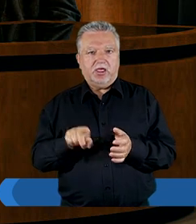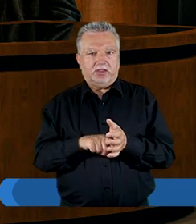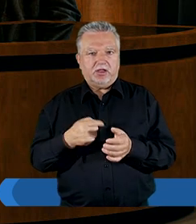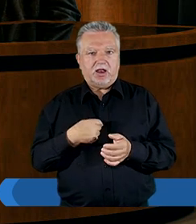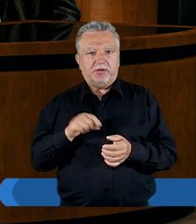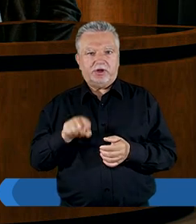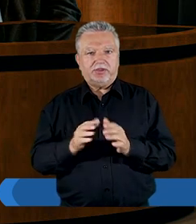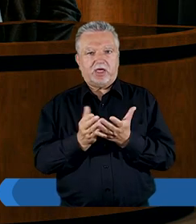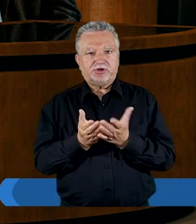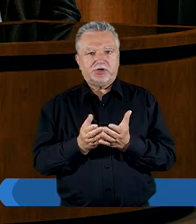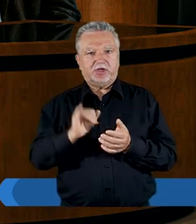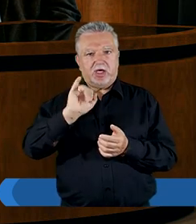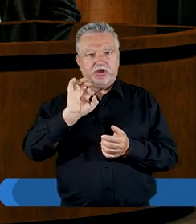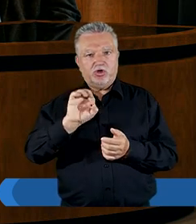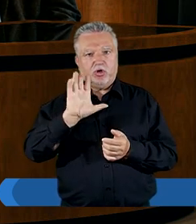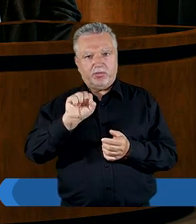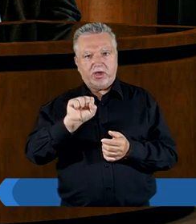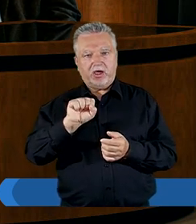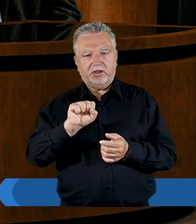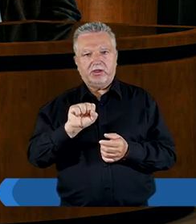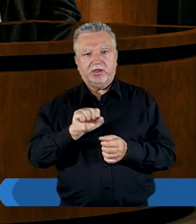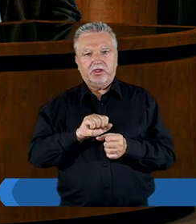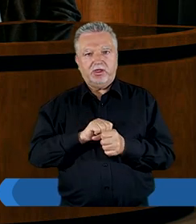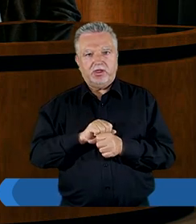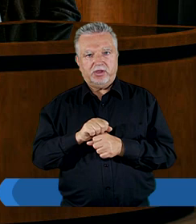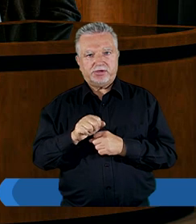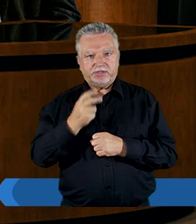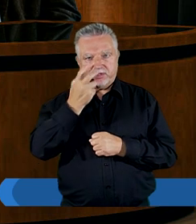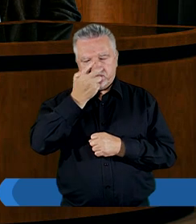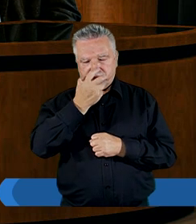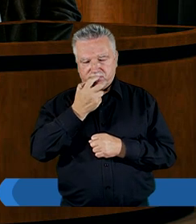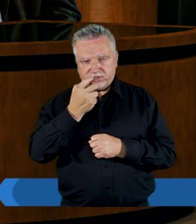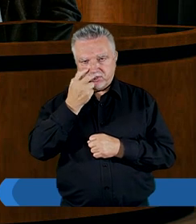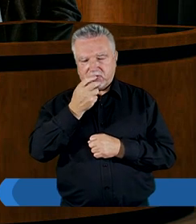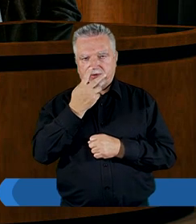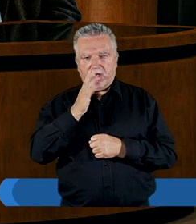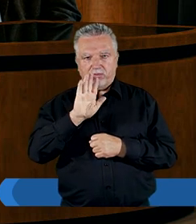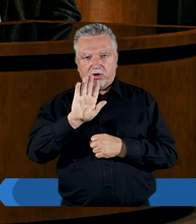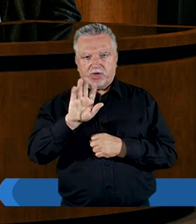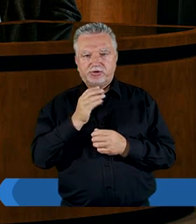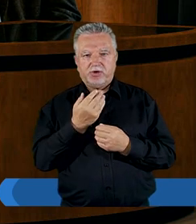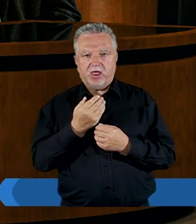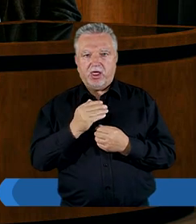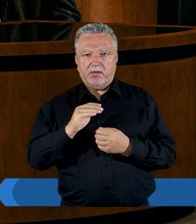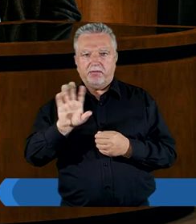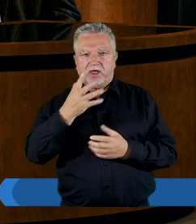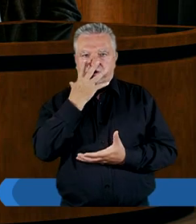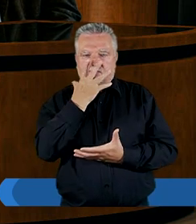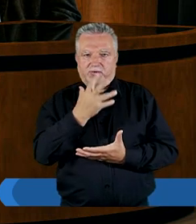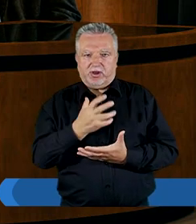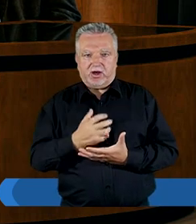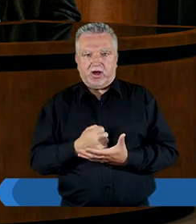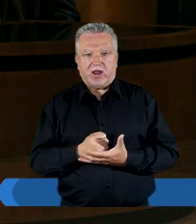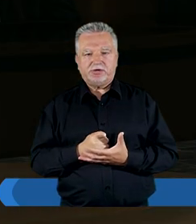ani przygnębiającą, ani złą, powiem szczerze, bo ona tak pokazuje w bardzo